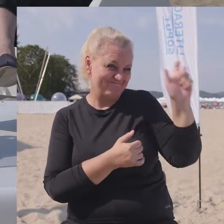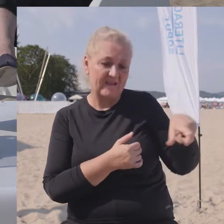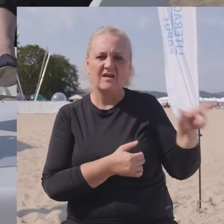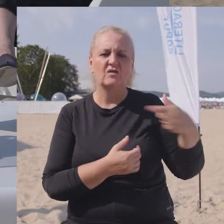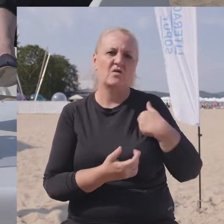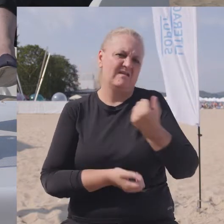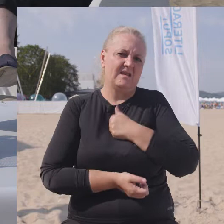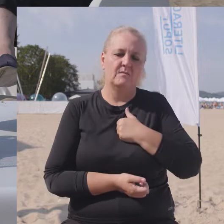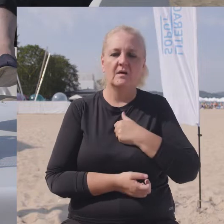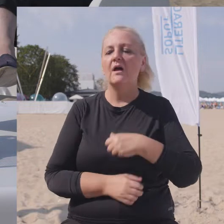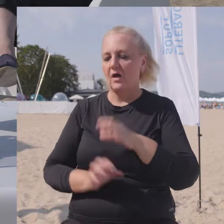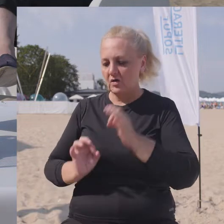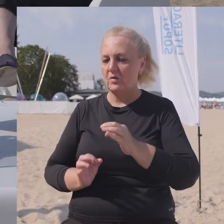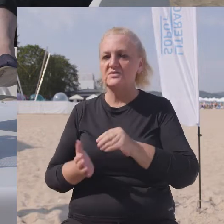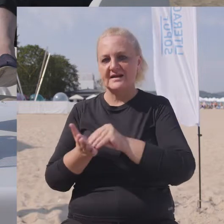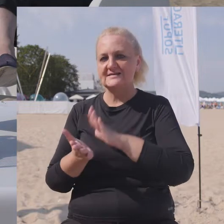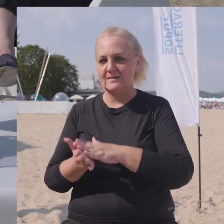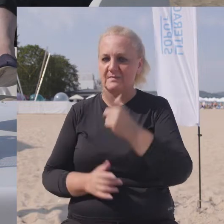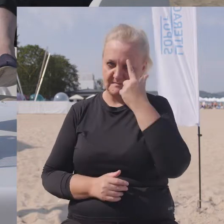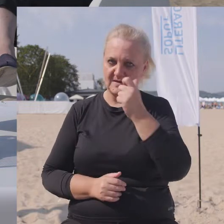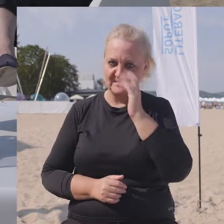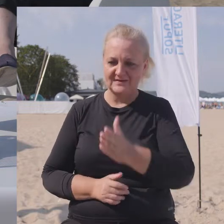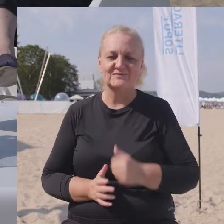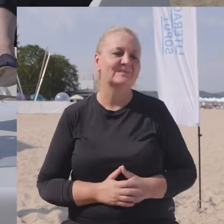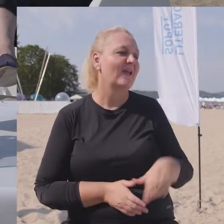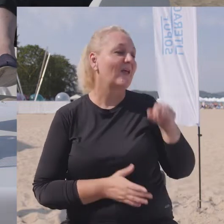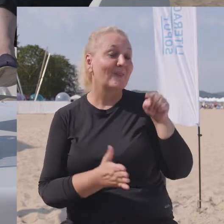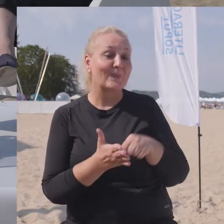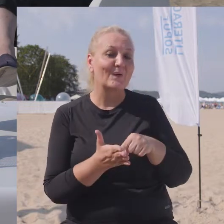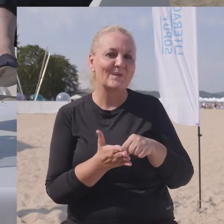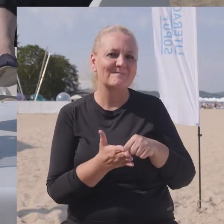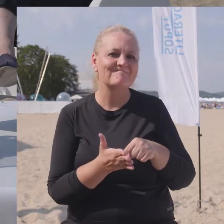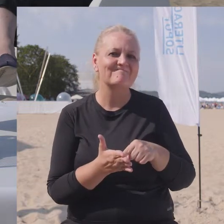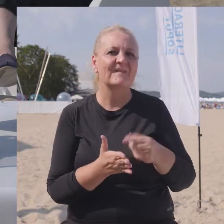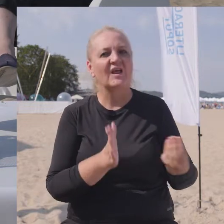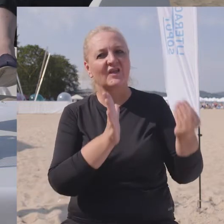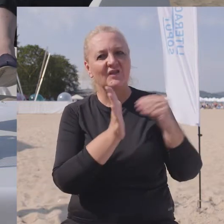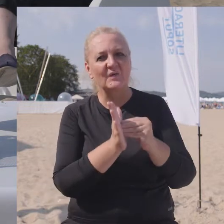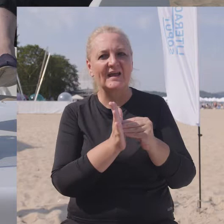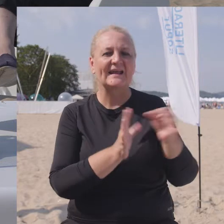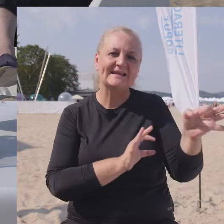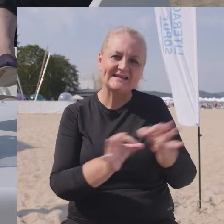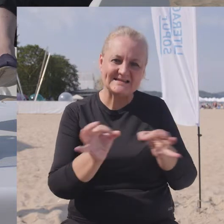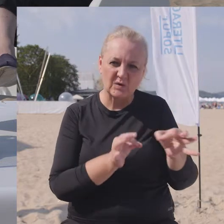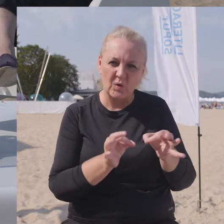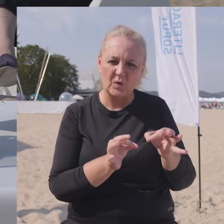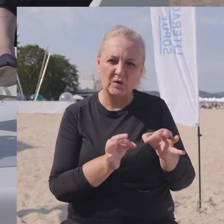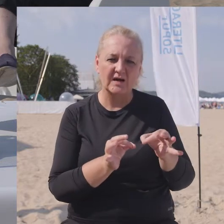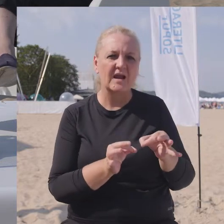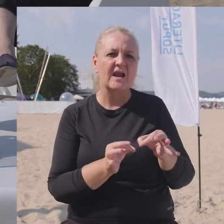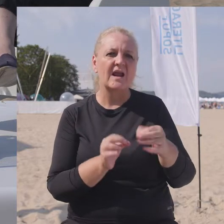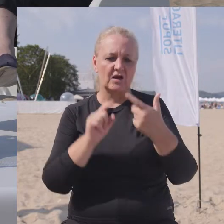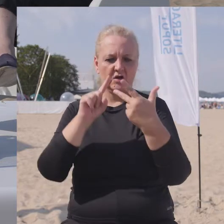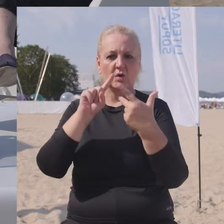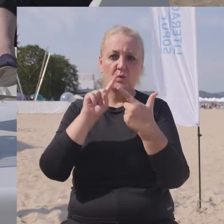Wcisnęłam Enter, będę pamiętała. Dziękuję. I to jest też pewnie jakby dopowiedzenie historii środkowej bohaterki. No